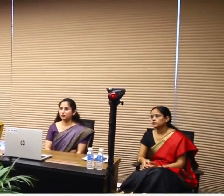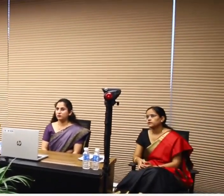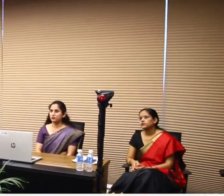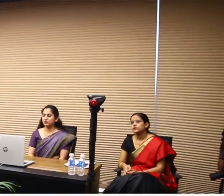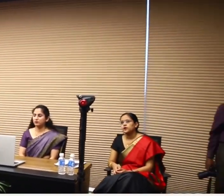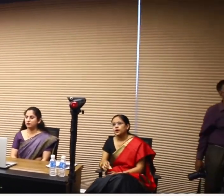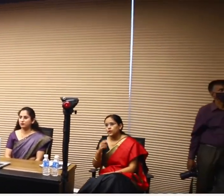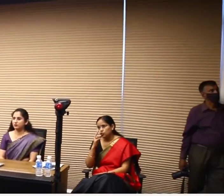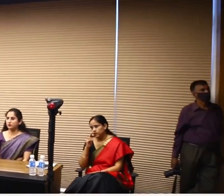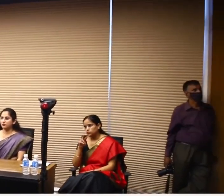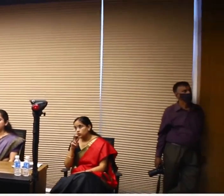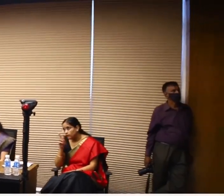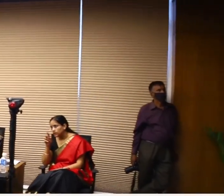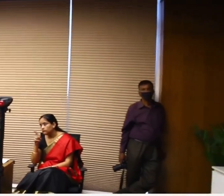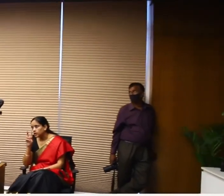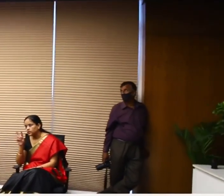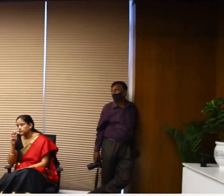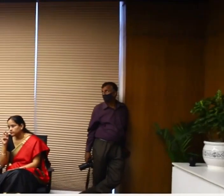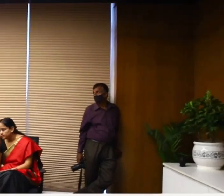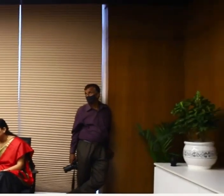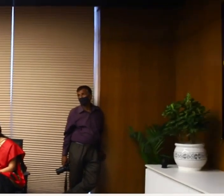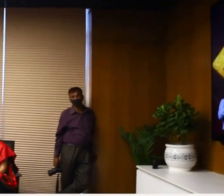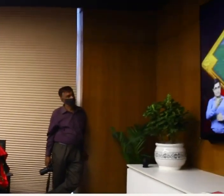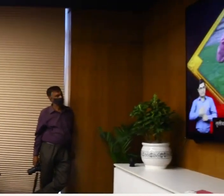फॉर हियरिंग इम्पेयर्ड की तुलसी साहू को जाता है।